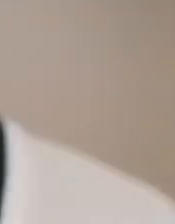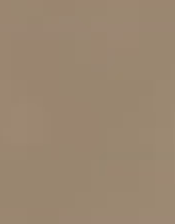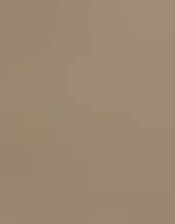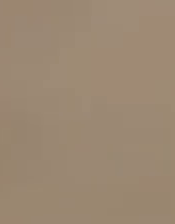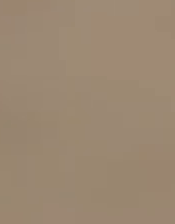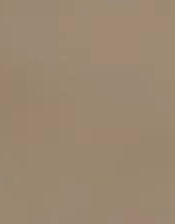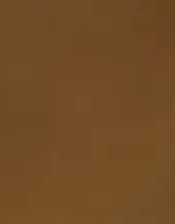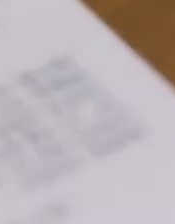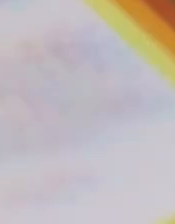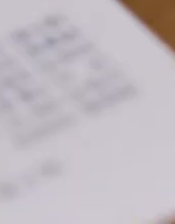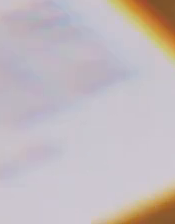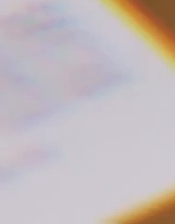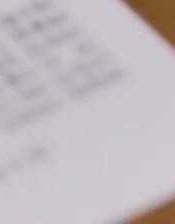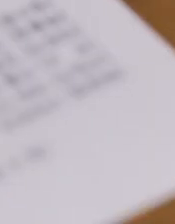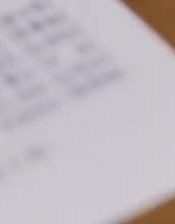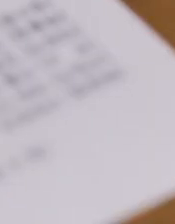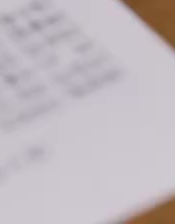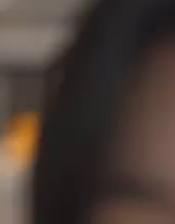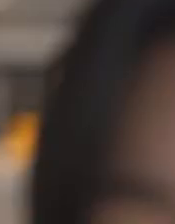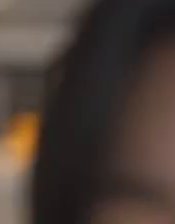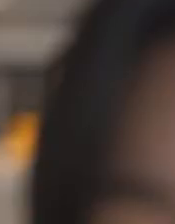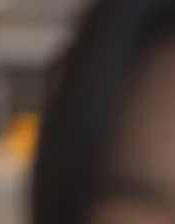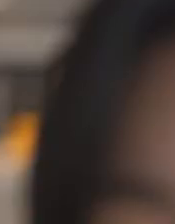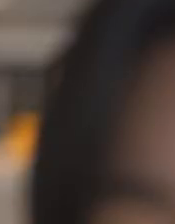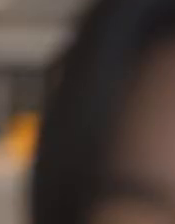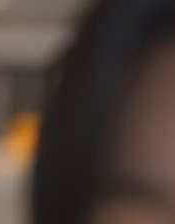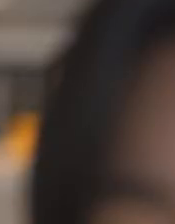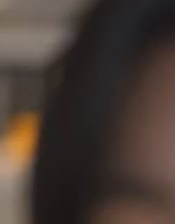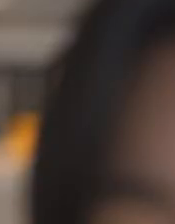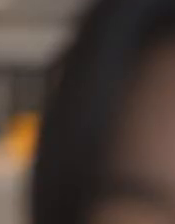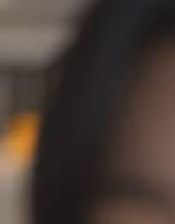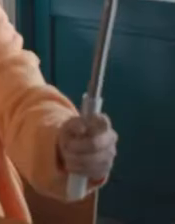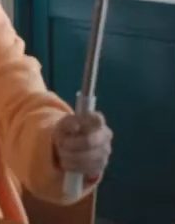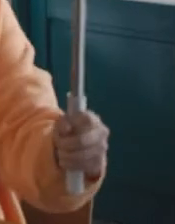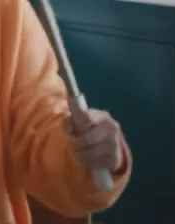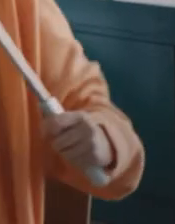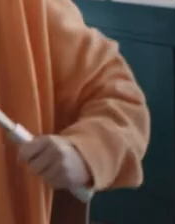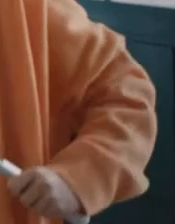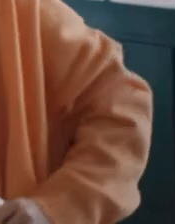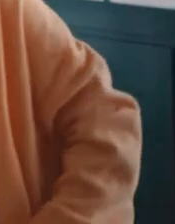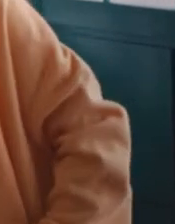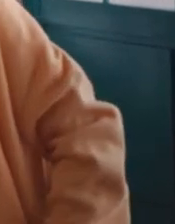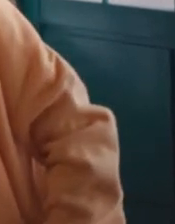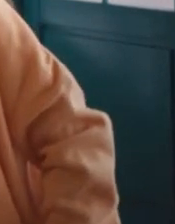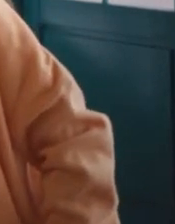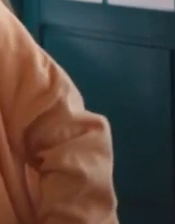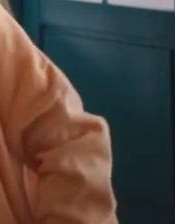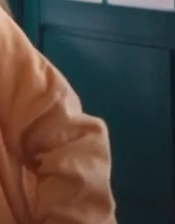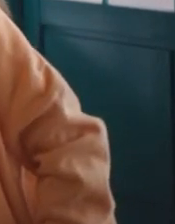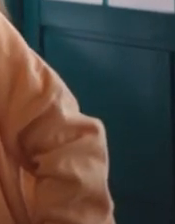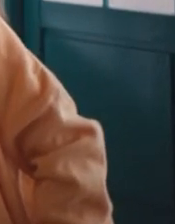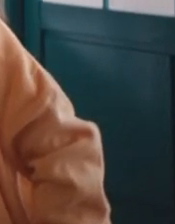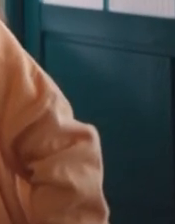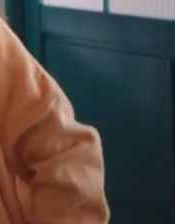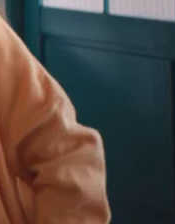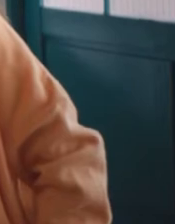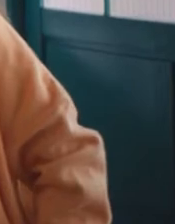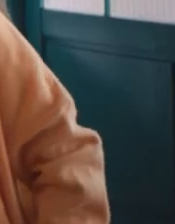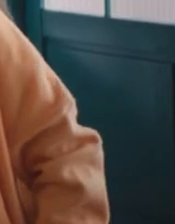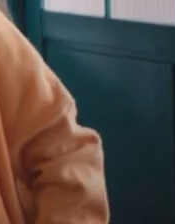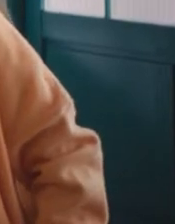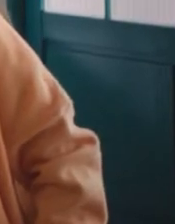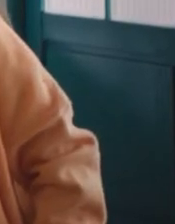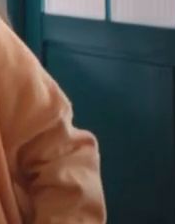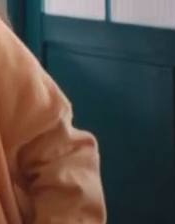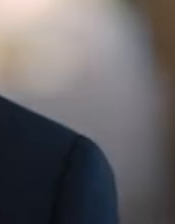친구 얼굴, 이름, 카드번호까지 털리고 나도 털렸네? 서로가 지키고 내가 지키는